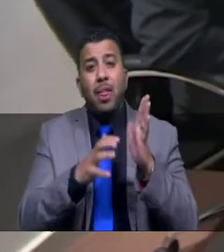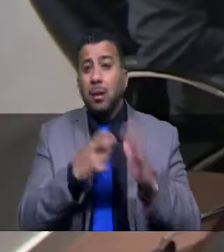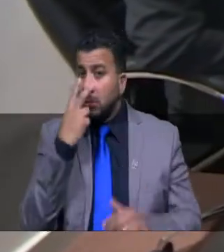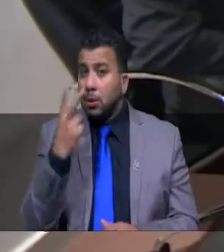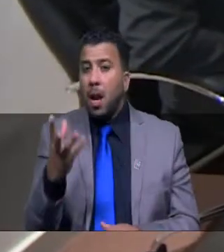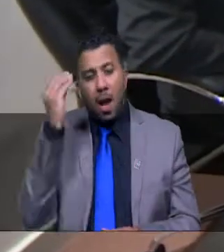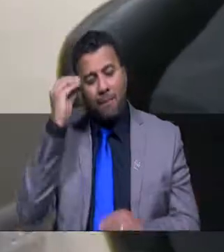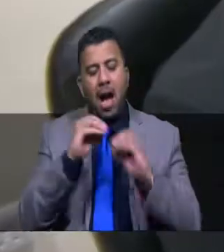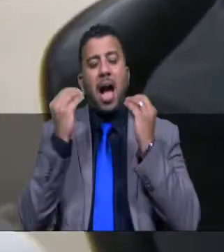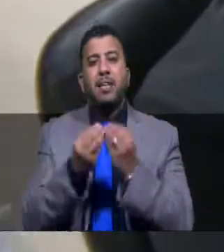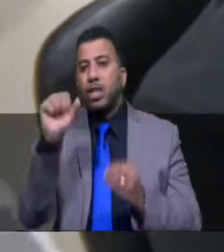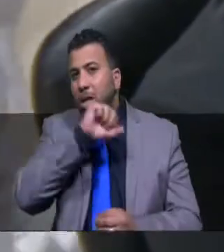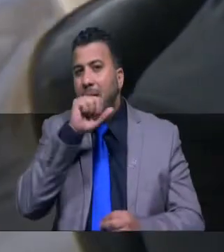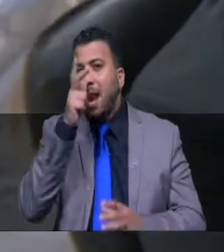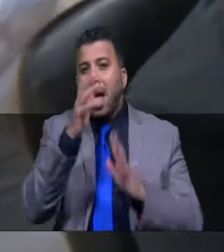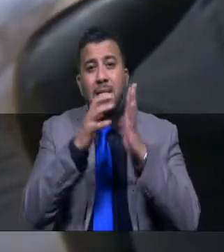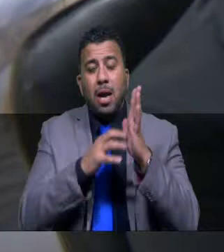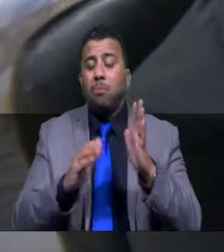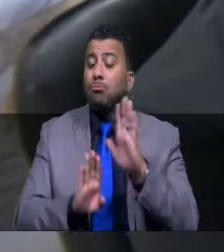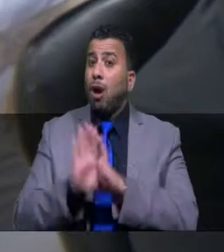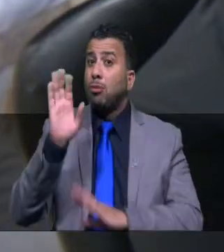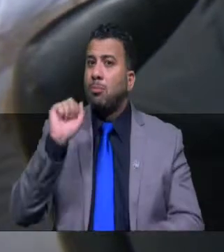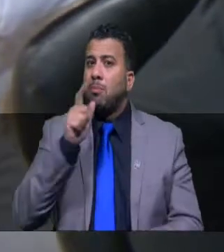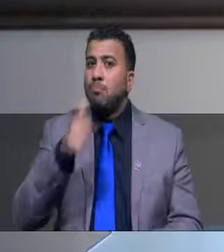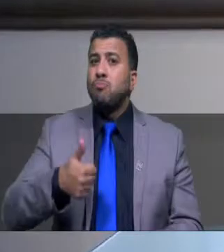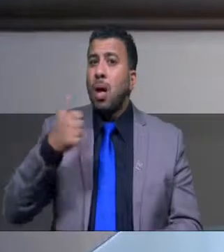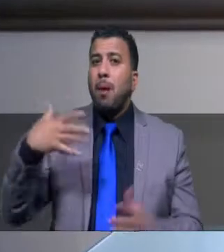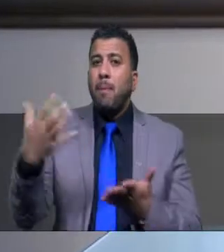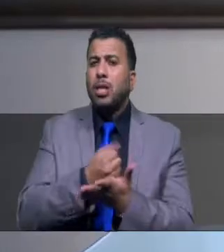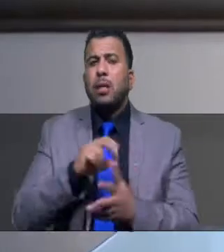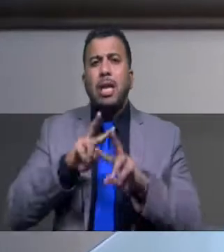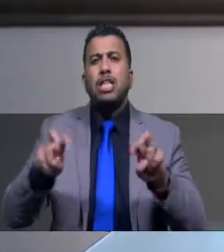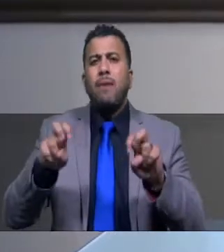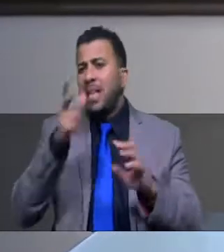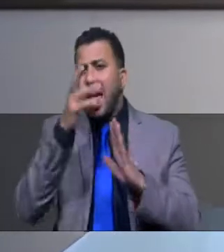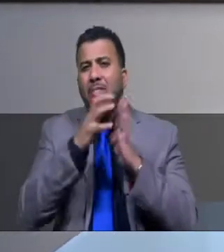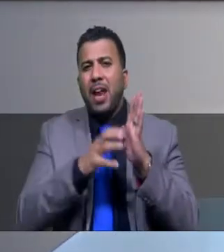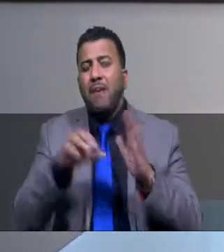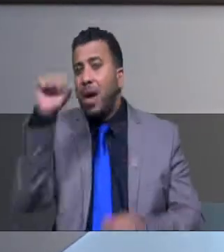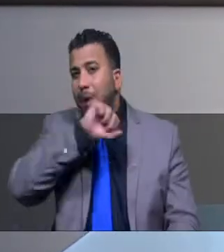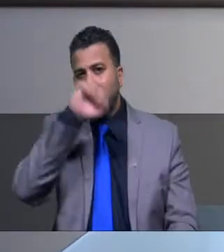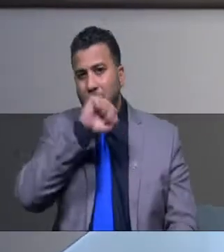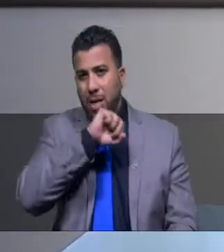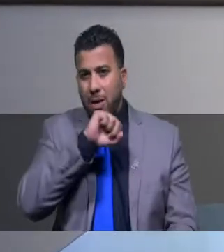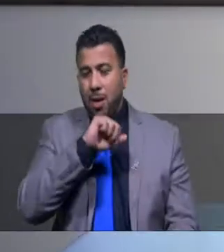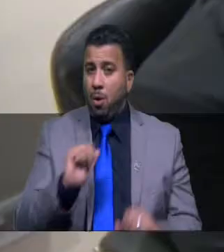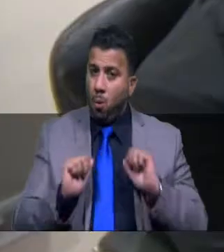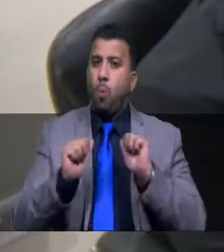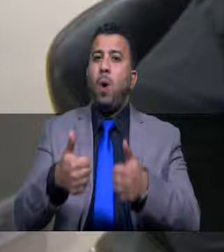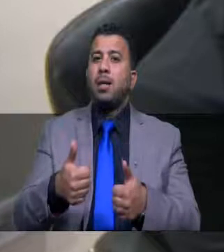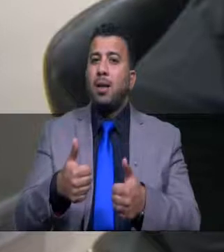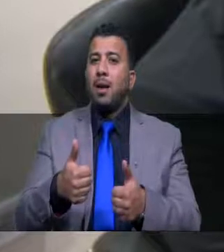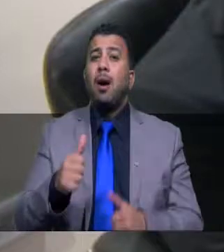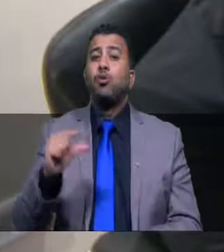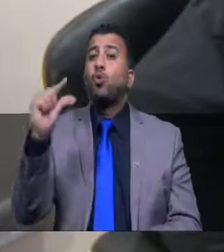بها هيئة الشارقة للأثار والتقدم الذي تم إحرازه في مجال المكتشفات الأثرية في إمارة الشارقة.